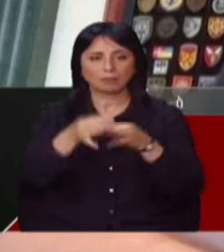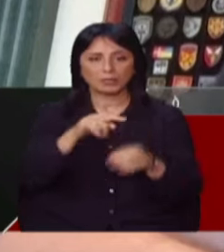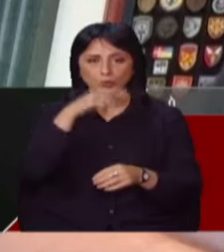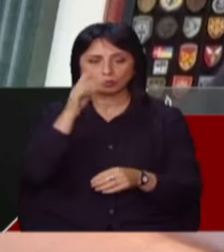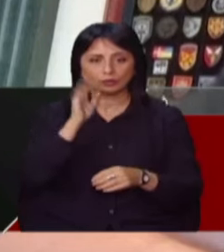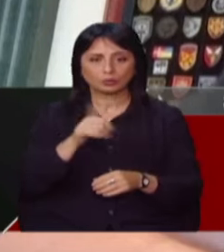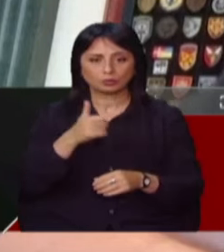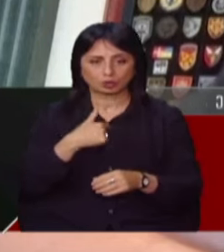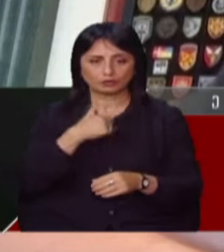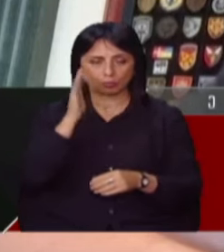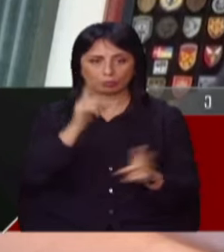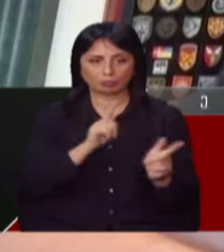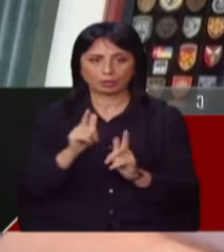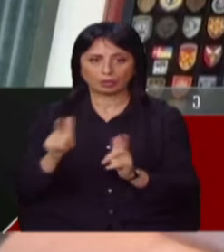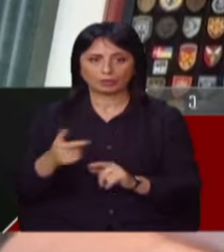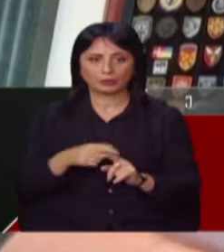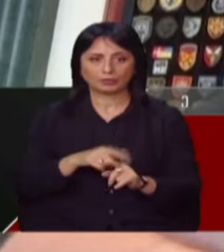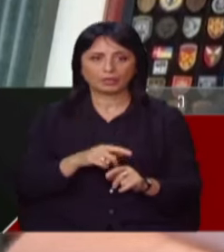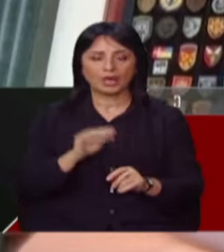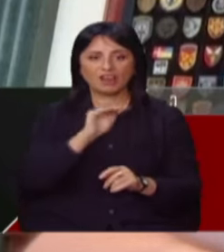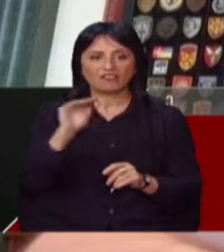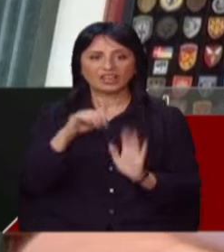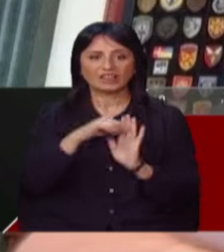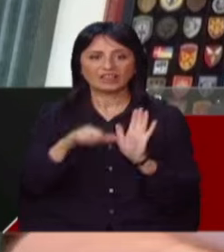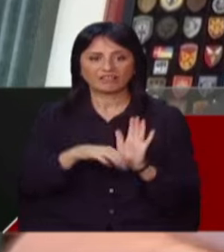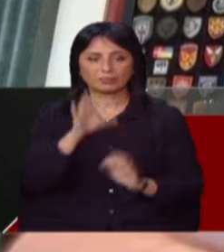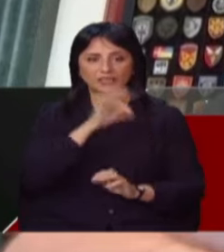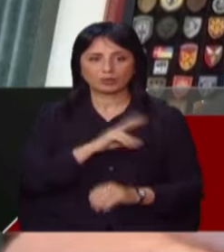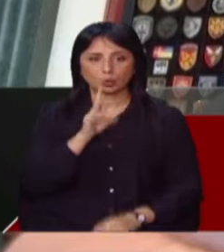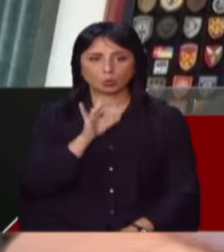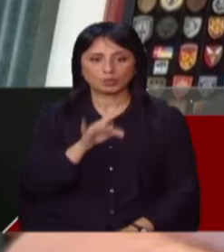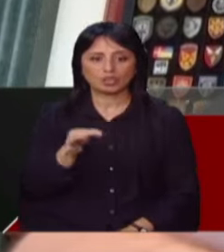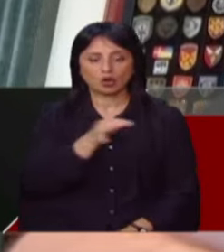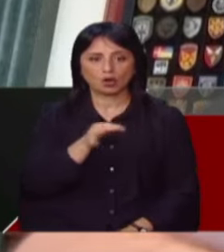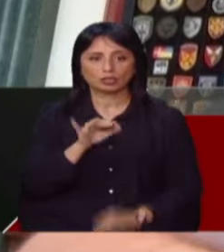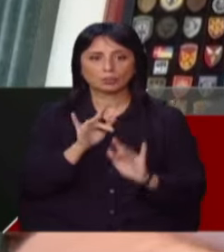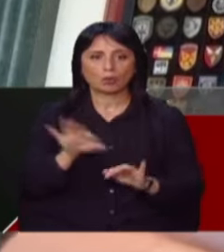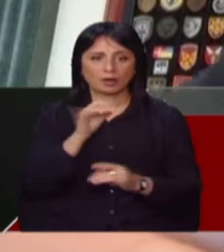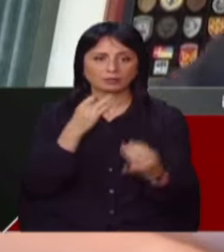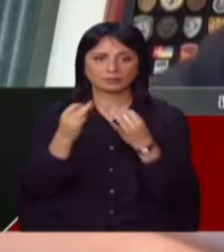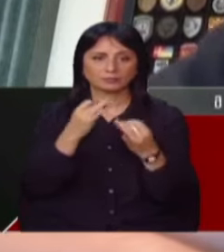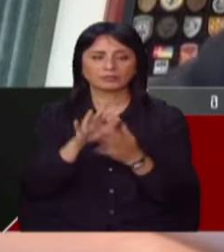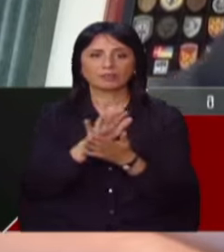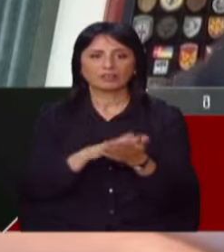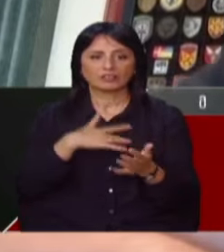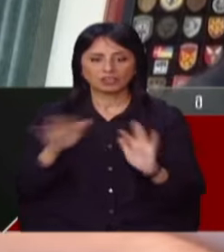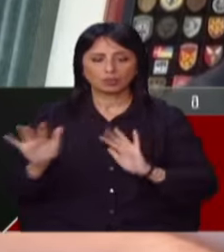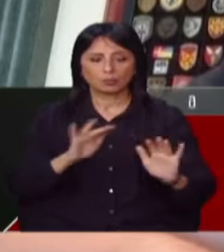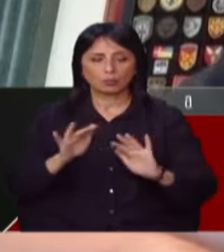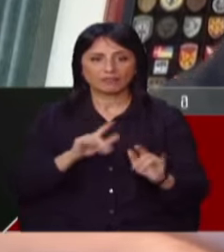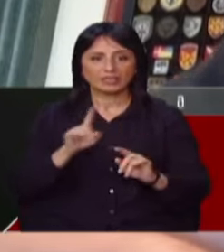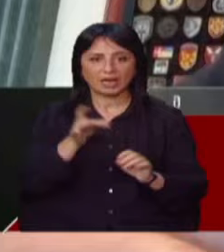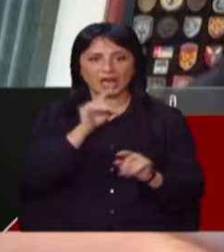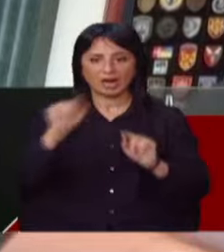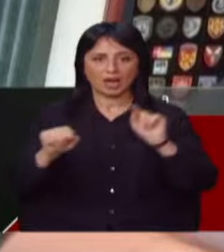რუსეთს, რომელსაც ჩვენ ვამზადებთ. ასევე F-16-ების გამოყენება და კურსკის ოლქში მიმდინარე ოპერაცია. ვაგრძელებთ ჩვენს მოქმედებებს